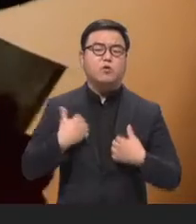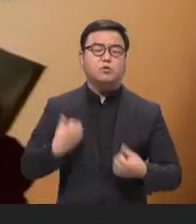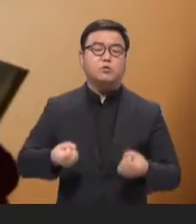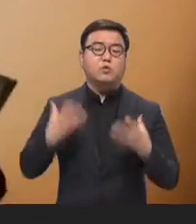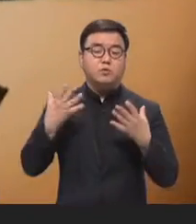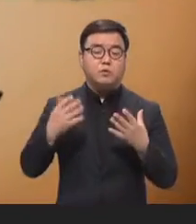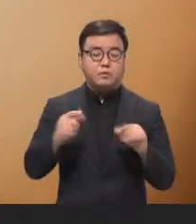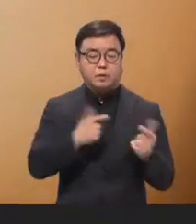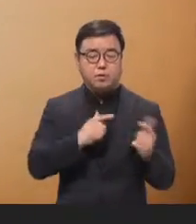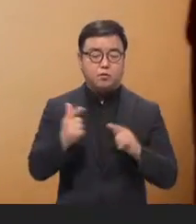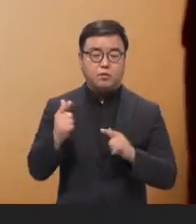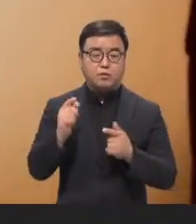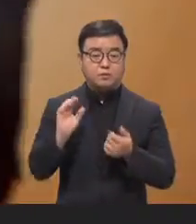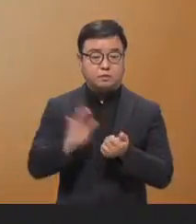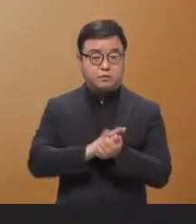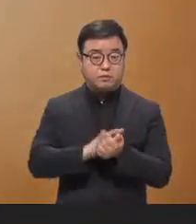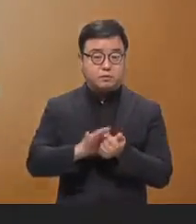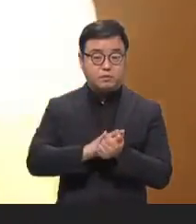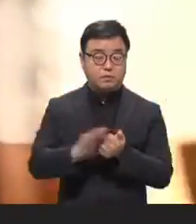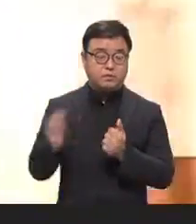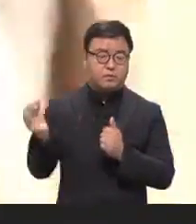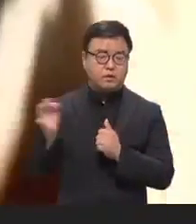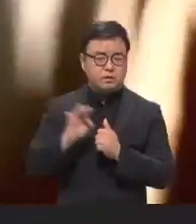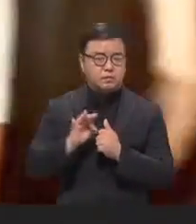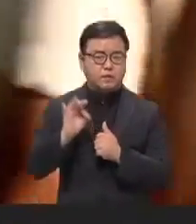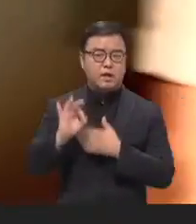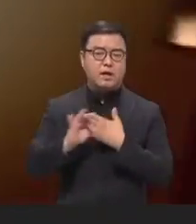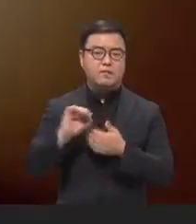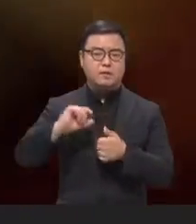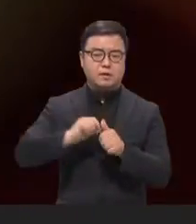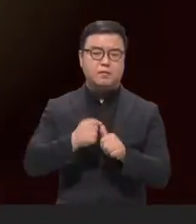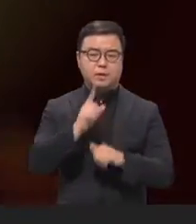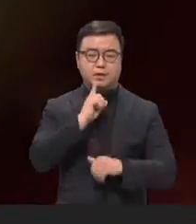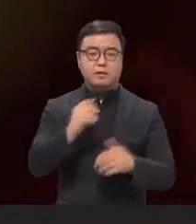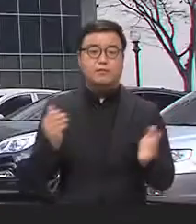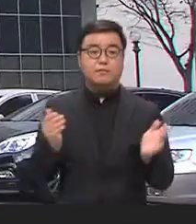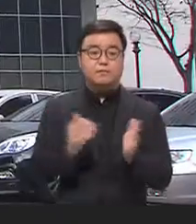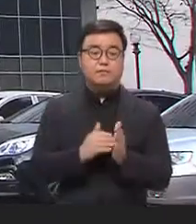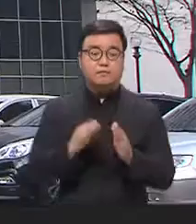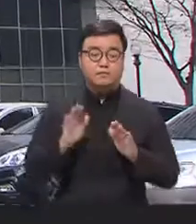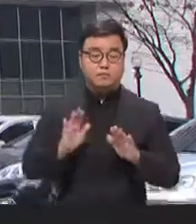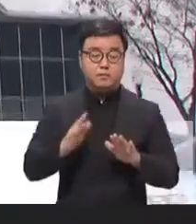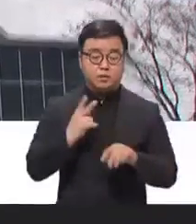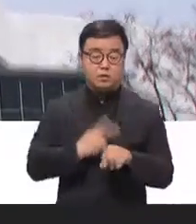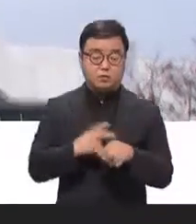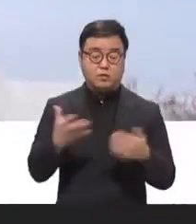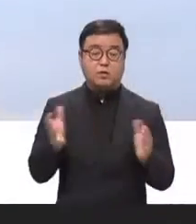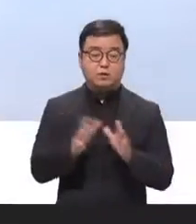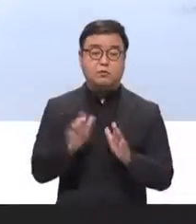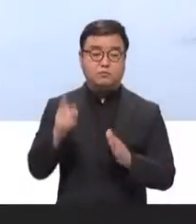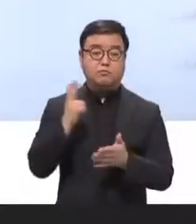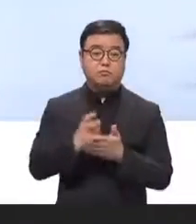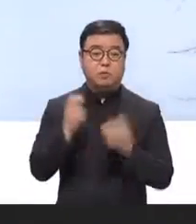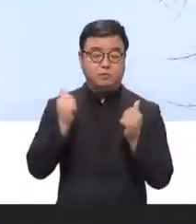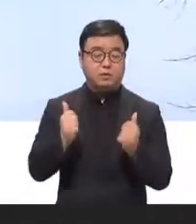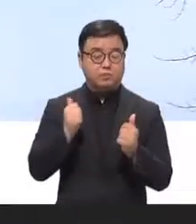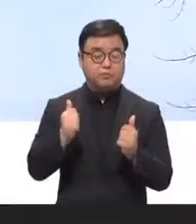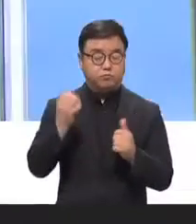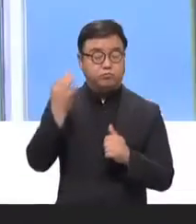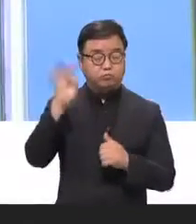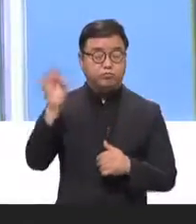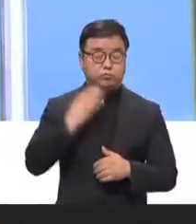같은 기준을 적용받아을 어길시 처벌받게 됩니다 교원 단체는 헌재 결정을 존중한다면서도 교육부와